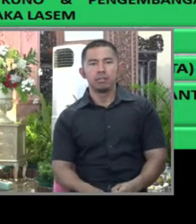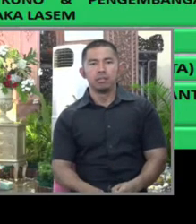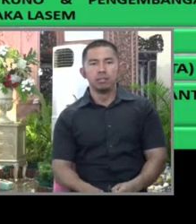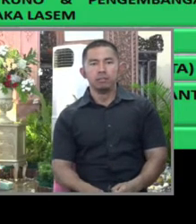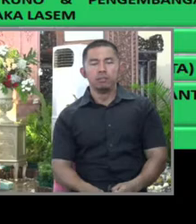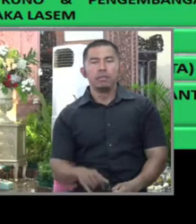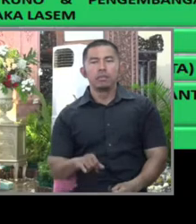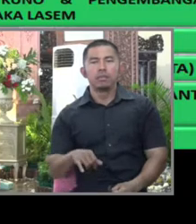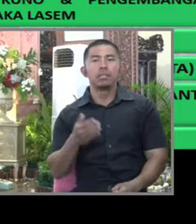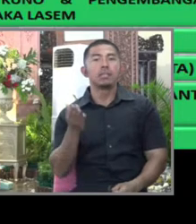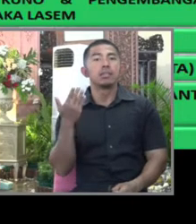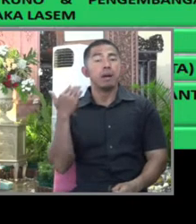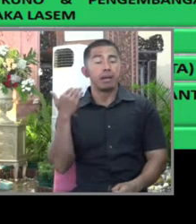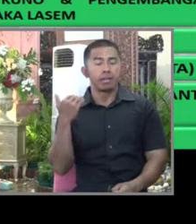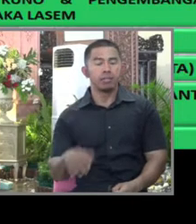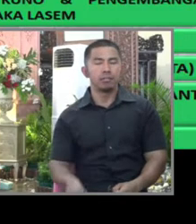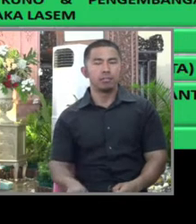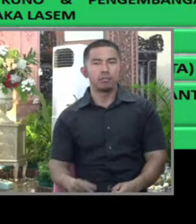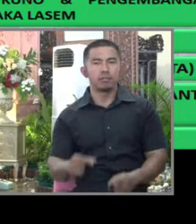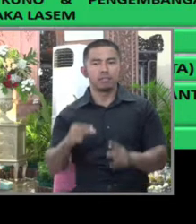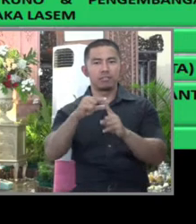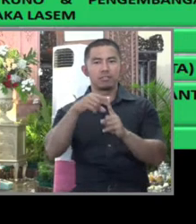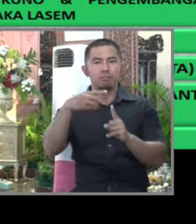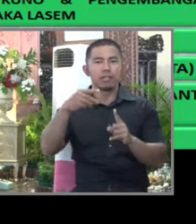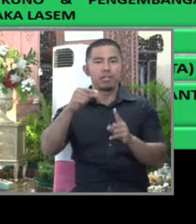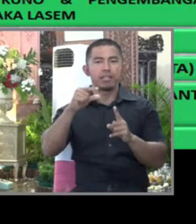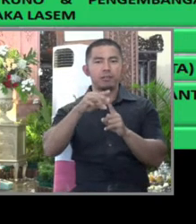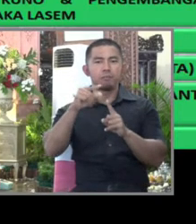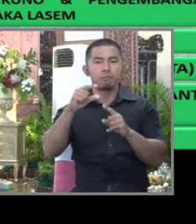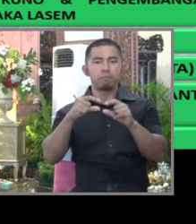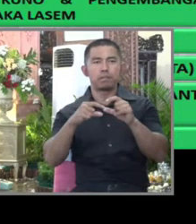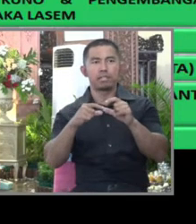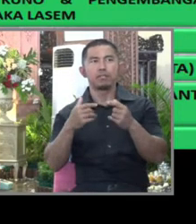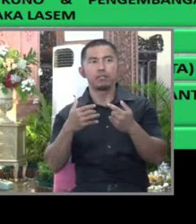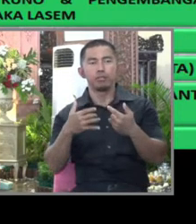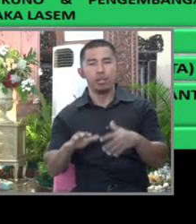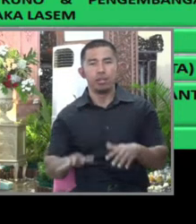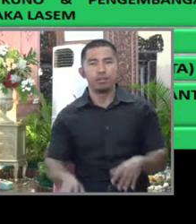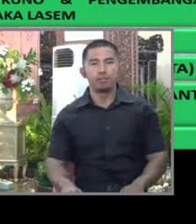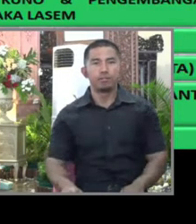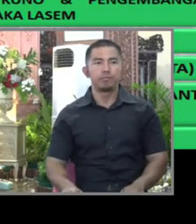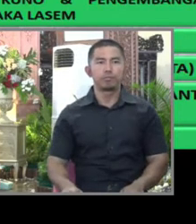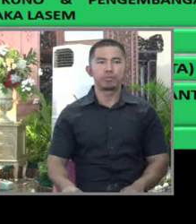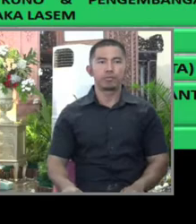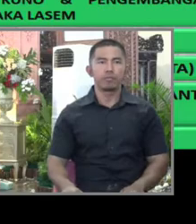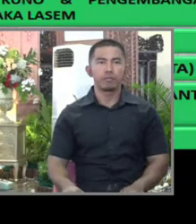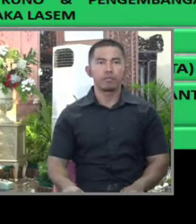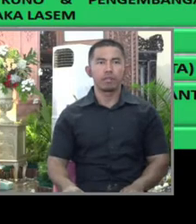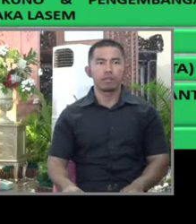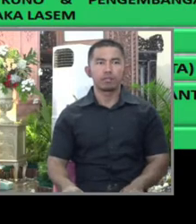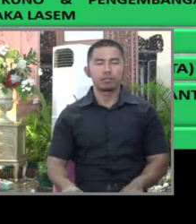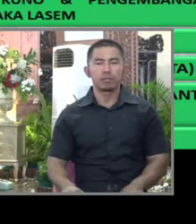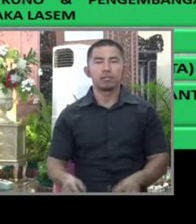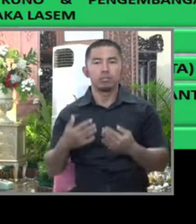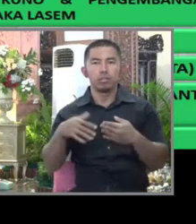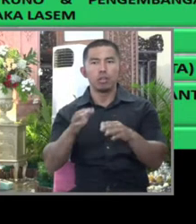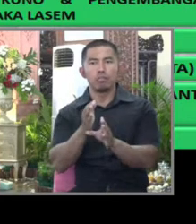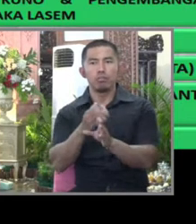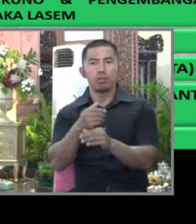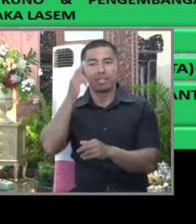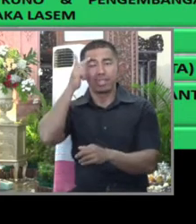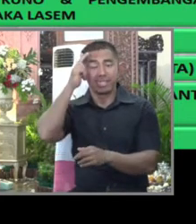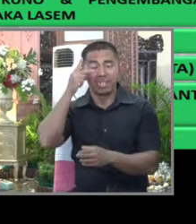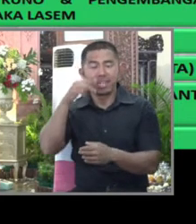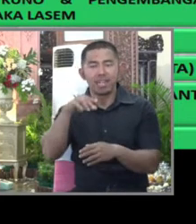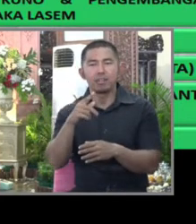kemarin Perpres sudah memberikan eh Apa rencana untuk